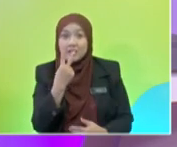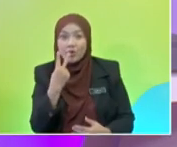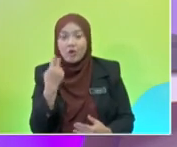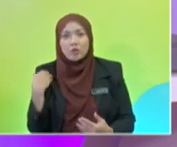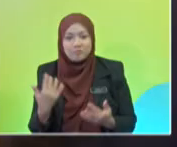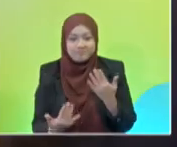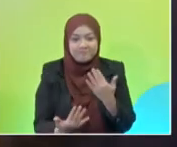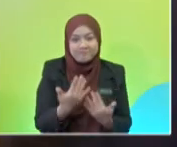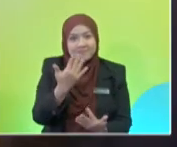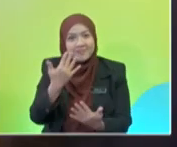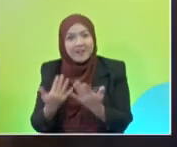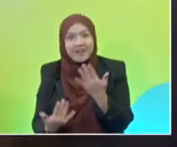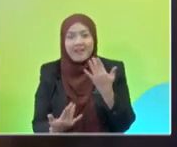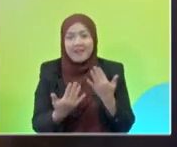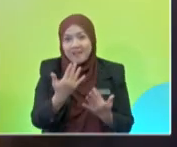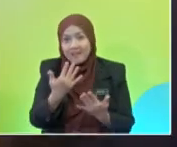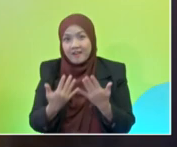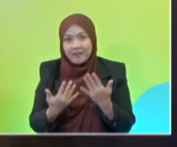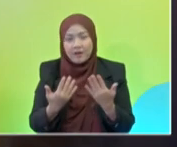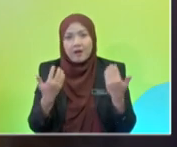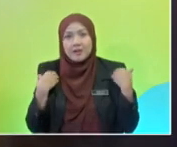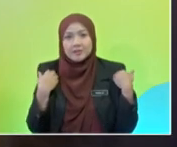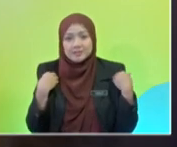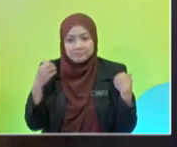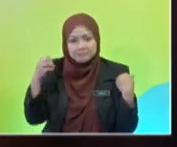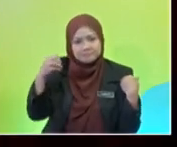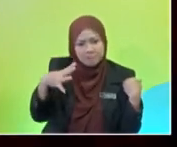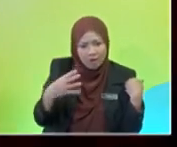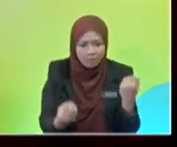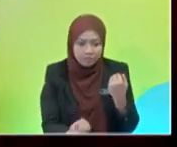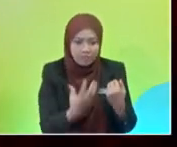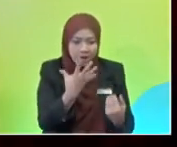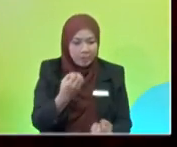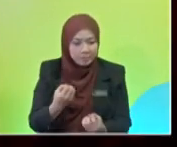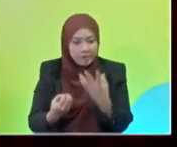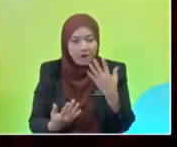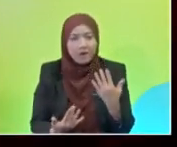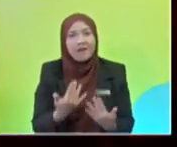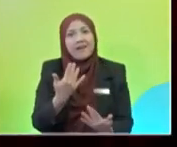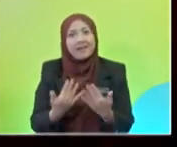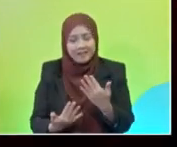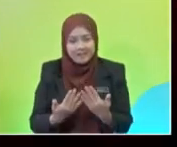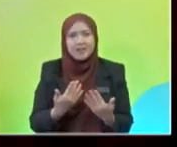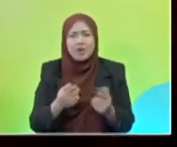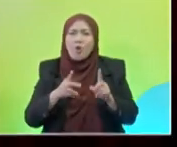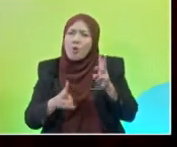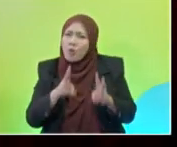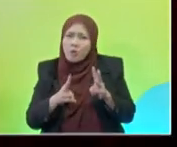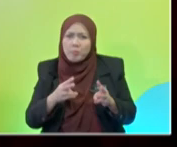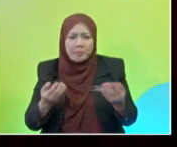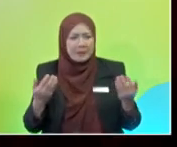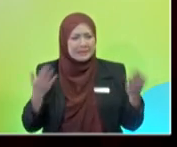api Kenapa tak ada cahaya yang keluar di situ Walaupun dia panas tapi dia mengeluarkan cahaya supaya kita boleh